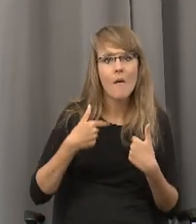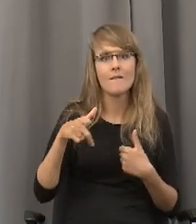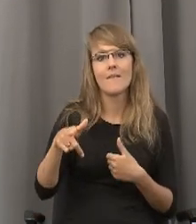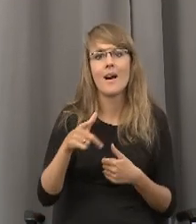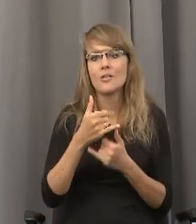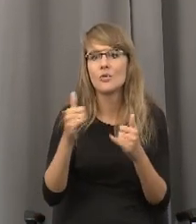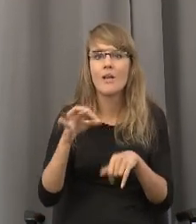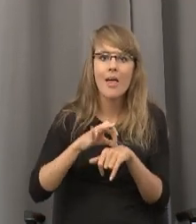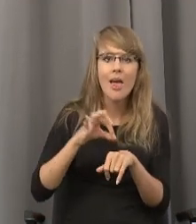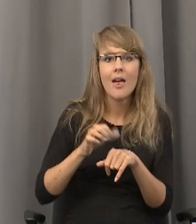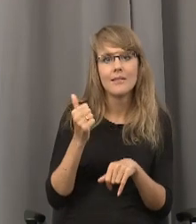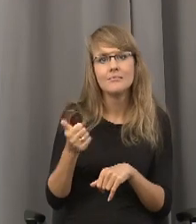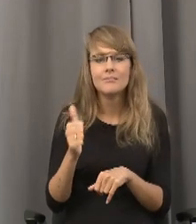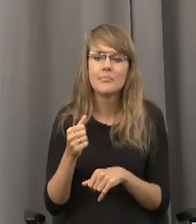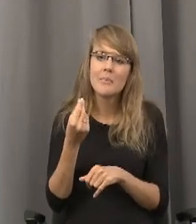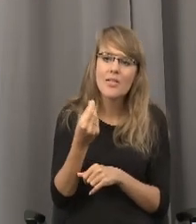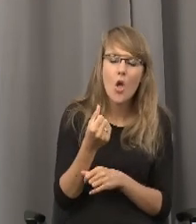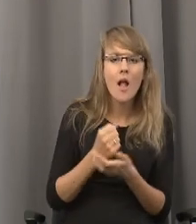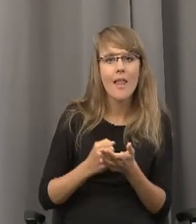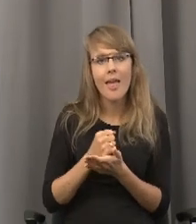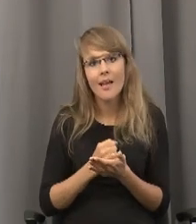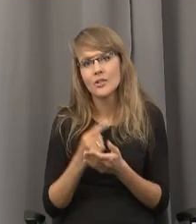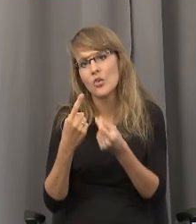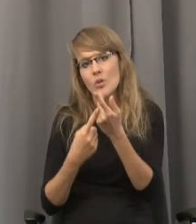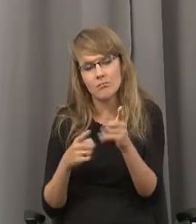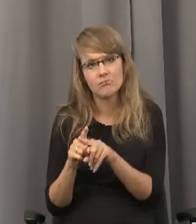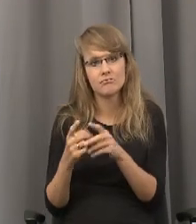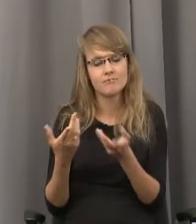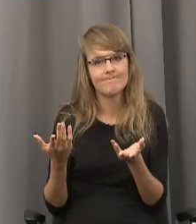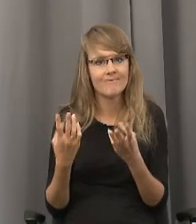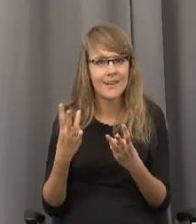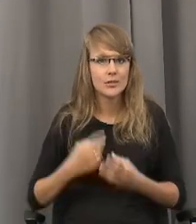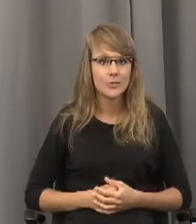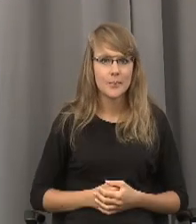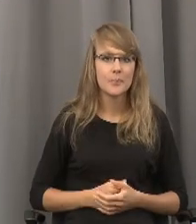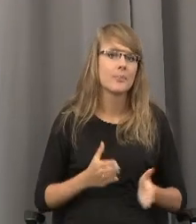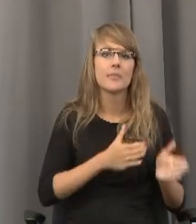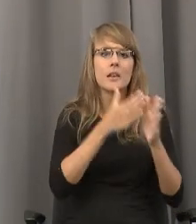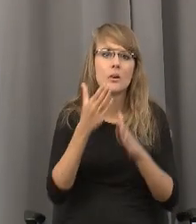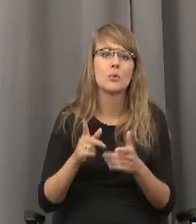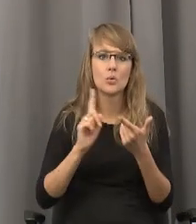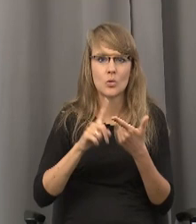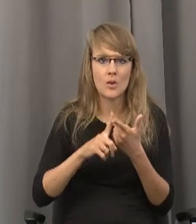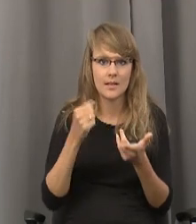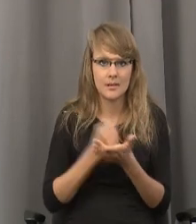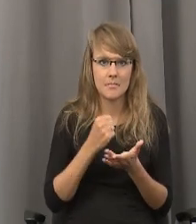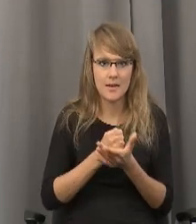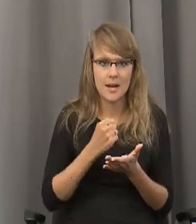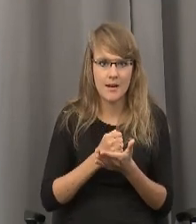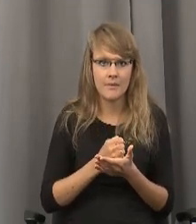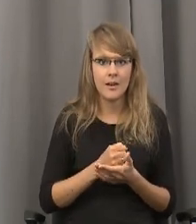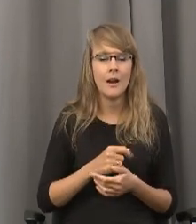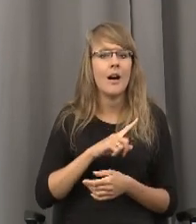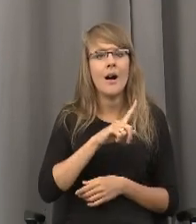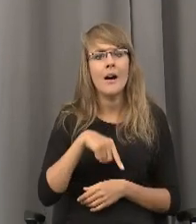specjalizacjach, o pieniądzach na to, o lekach itd., itd. Druga rzecz to problem, jaki mamy z lekarzami tu